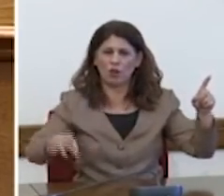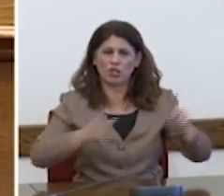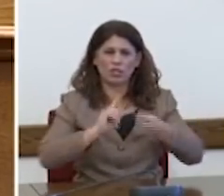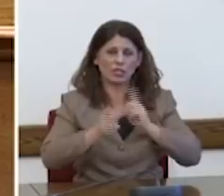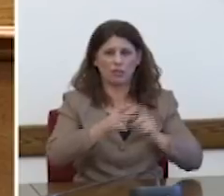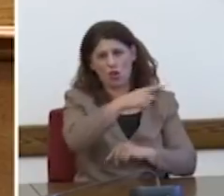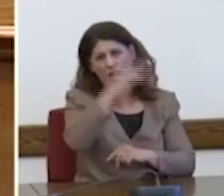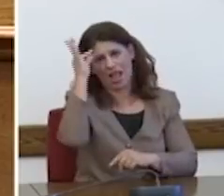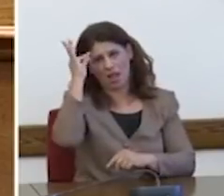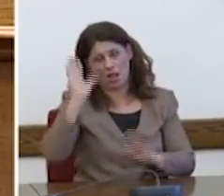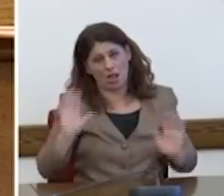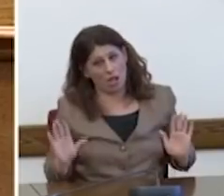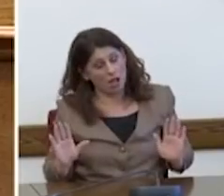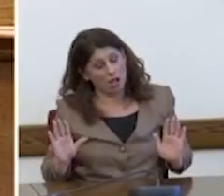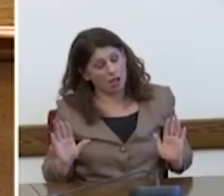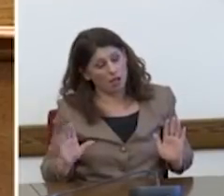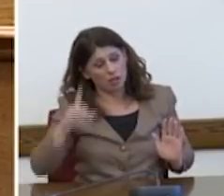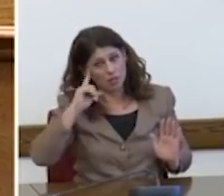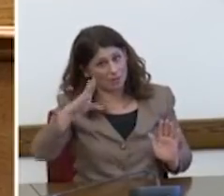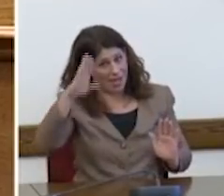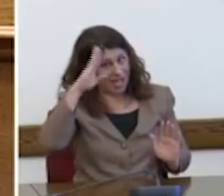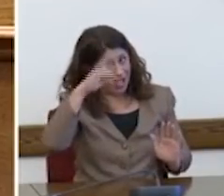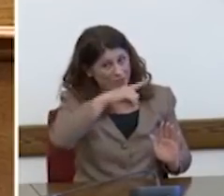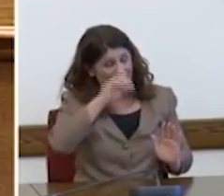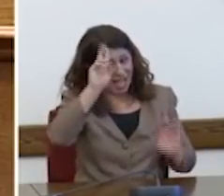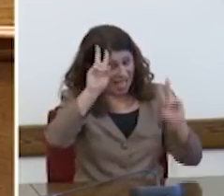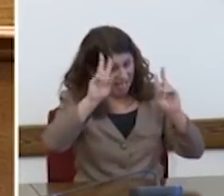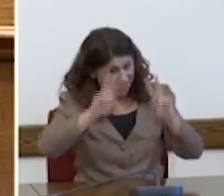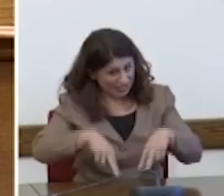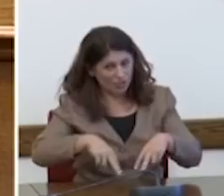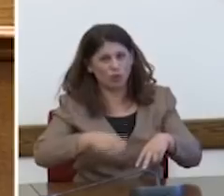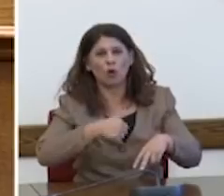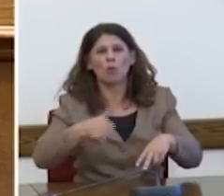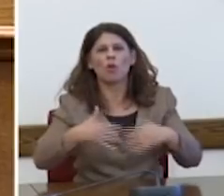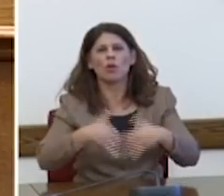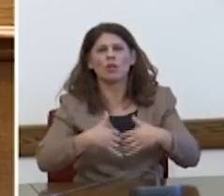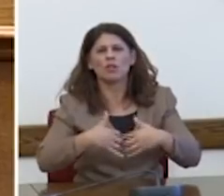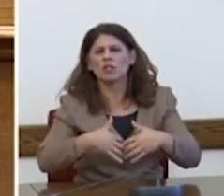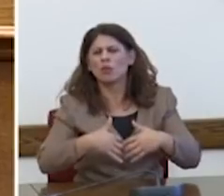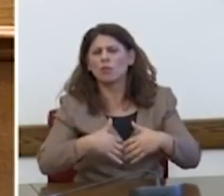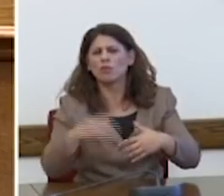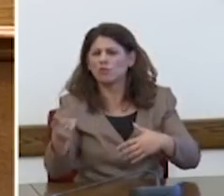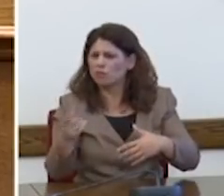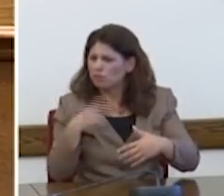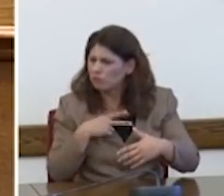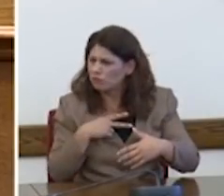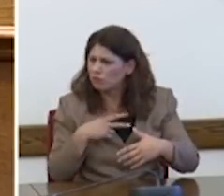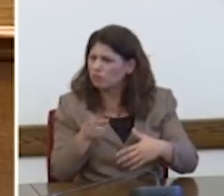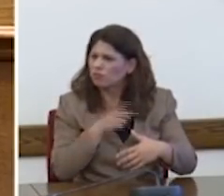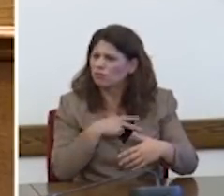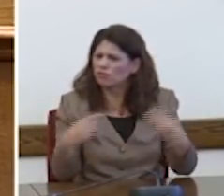Και όπως ξέρουμε όλοι, οι Αμερικάνοι εγκρίνουν μόνο εξοπλισμούς που ανταποκρίνονται στις δικές